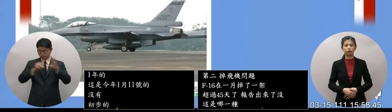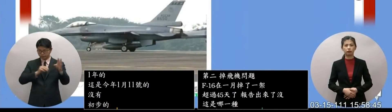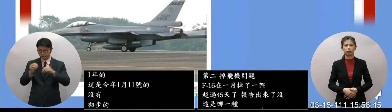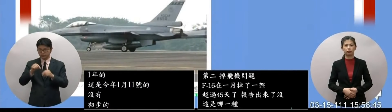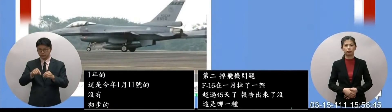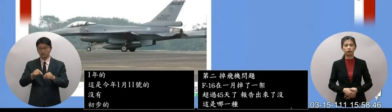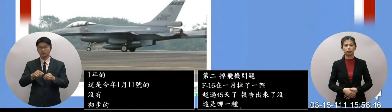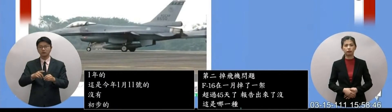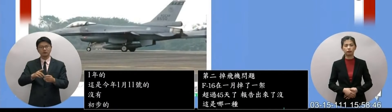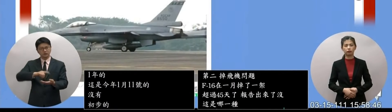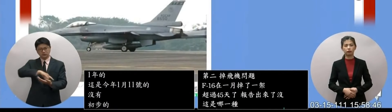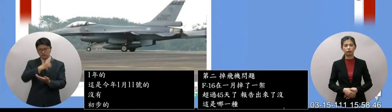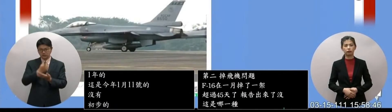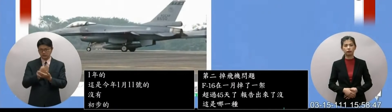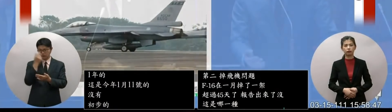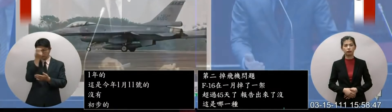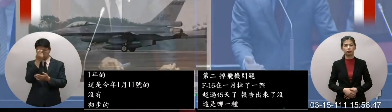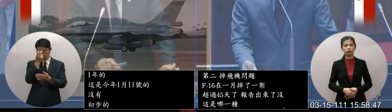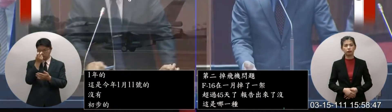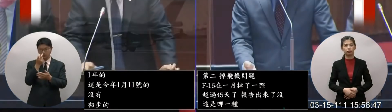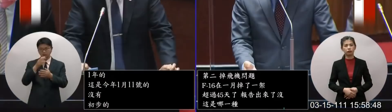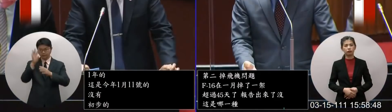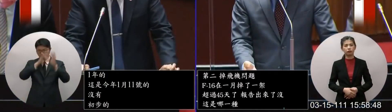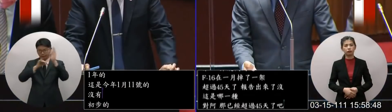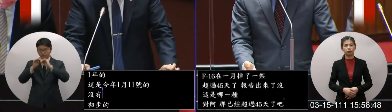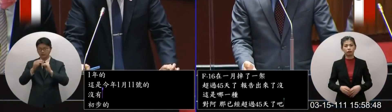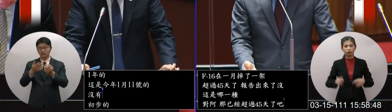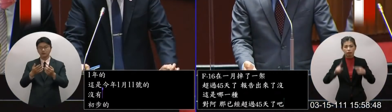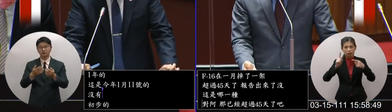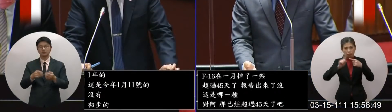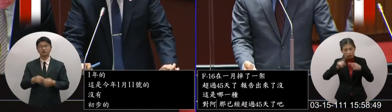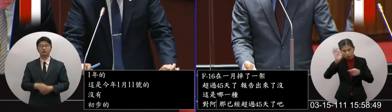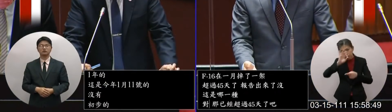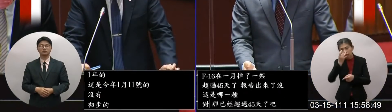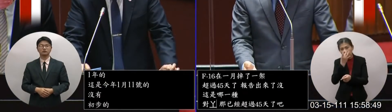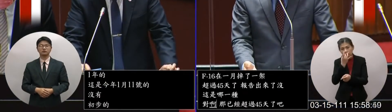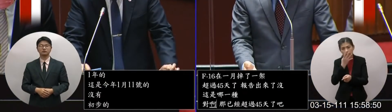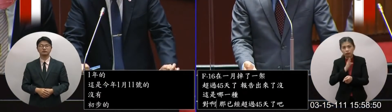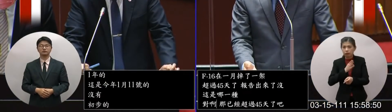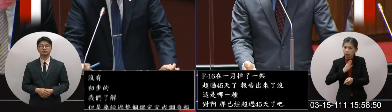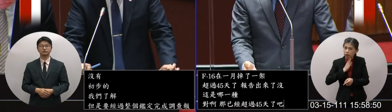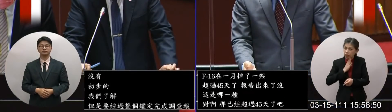过整个鉴定完成调查报告。 因为最后人没有找到嘛。